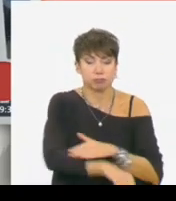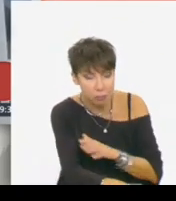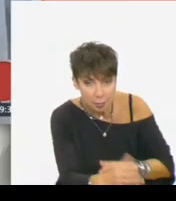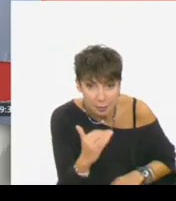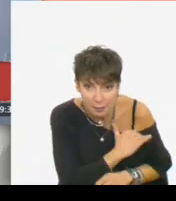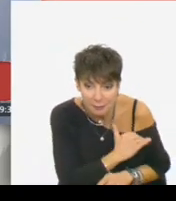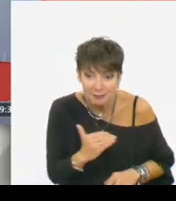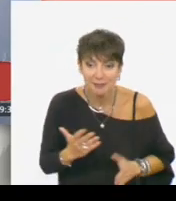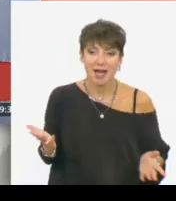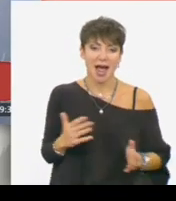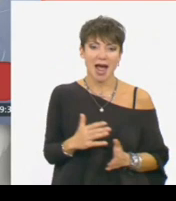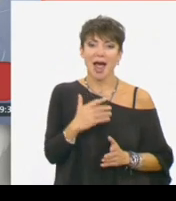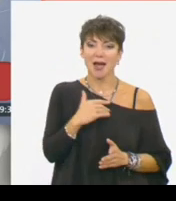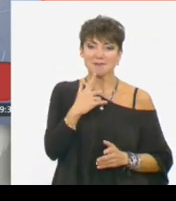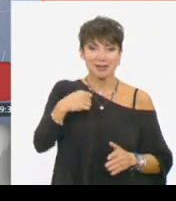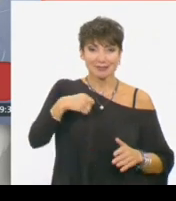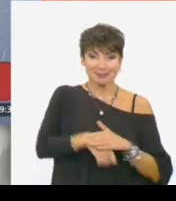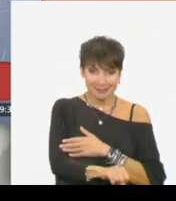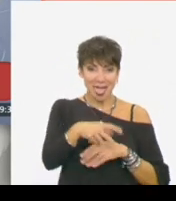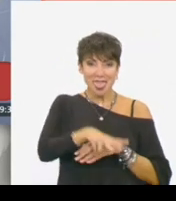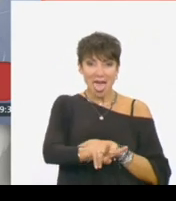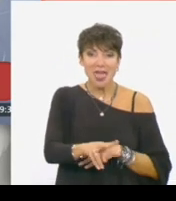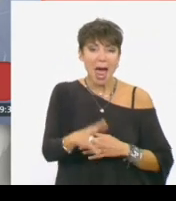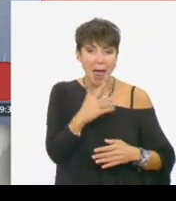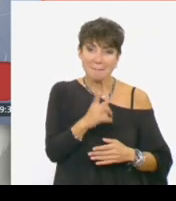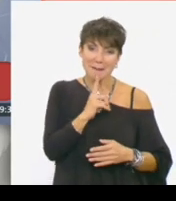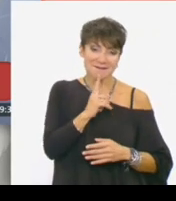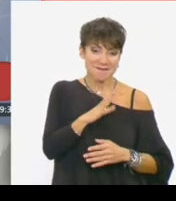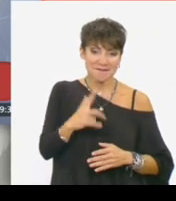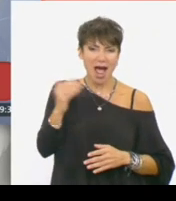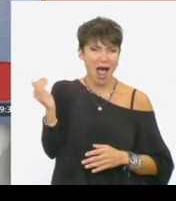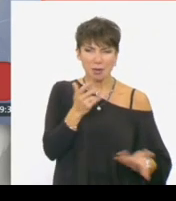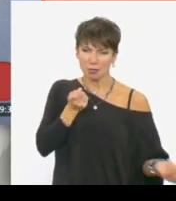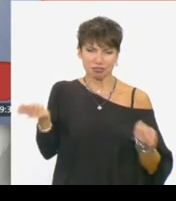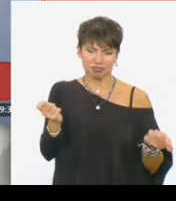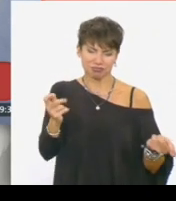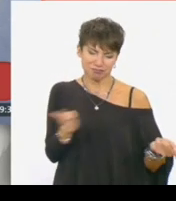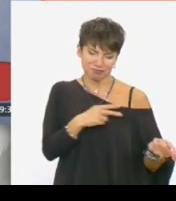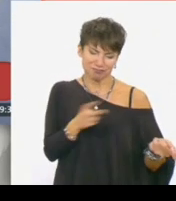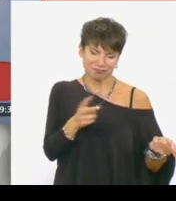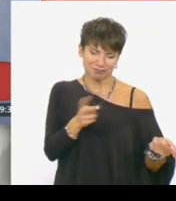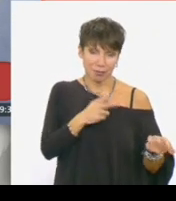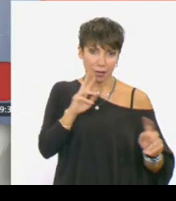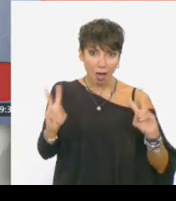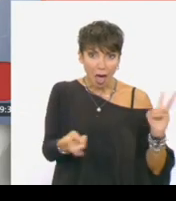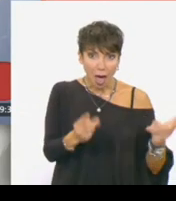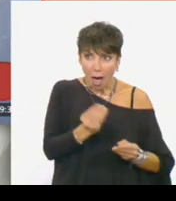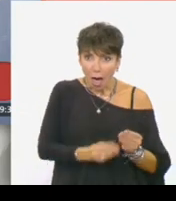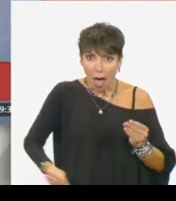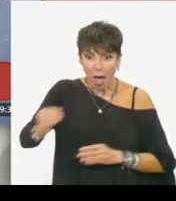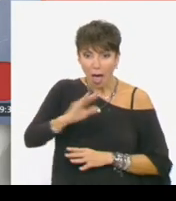αποδείχθηκαν βιαστικά. Γέννα διδήμων στο ελικοδρόμιο των Παξών. Όλη η ομάδα λειτουργήσε άψογα κάτω από δύσκολες καιρικές